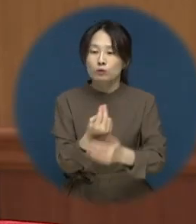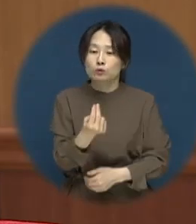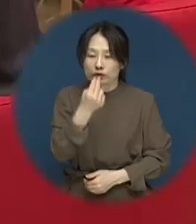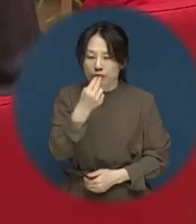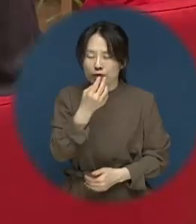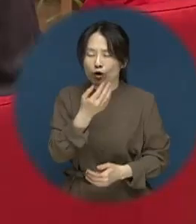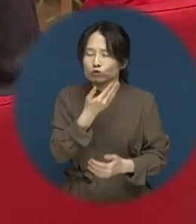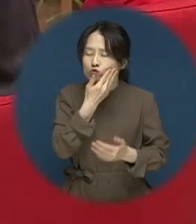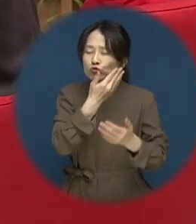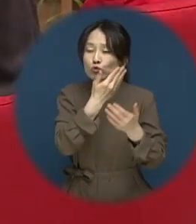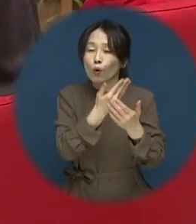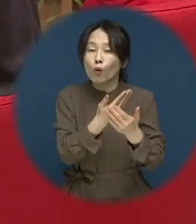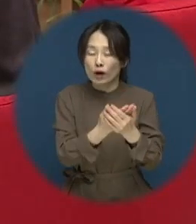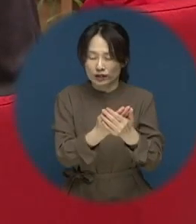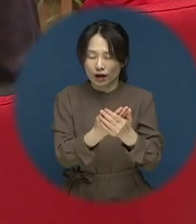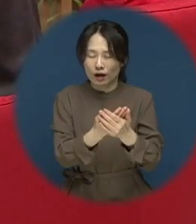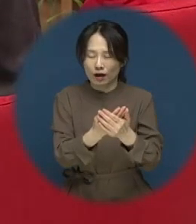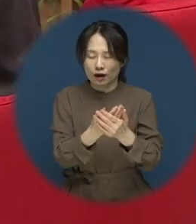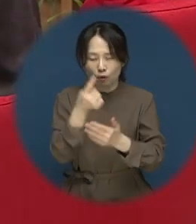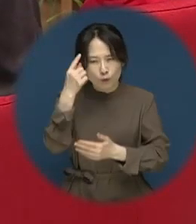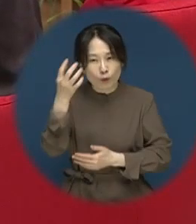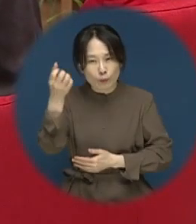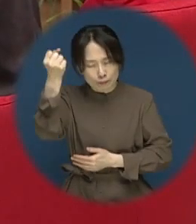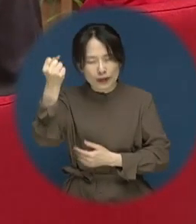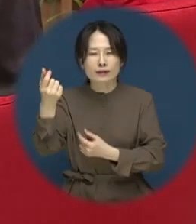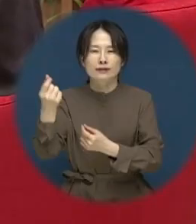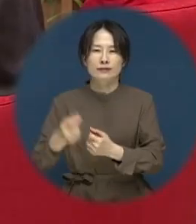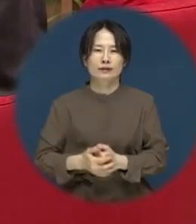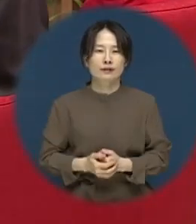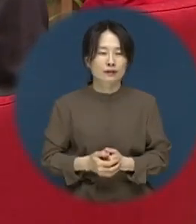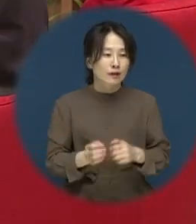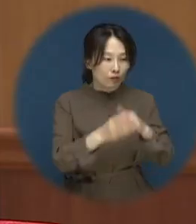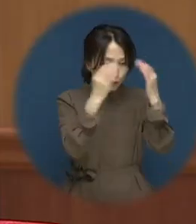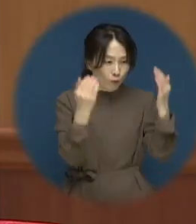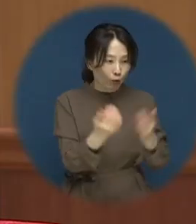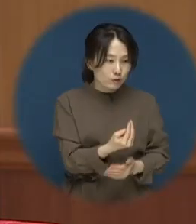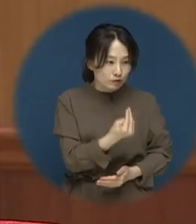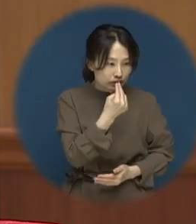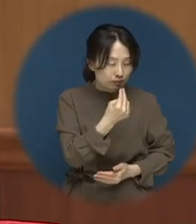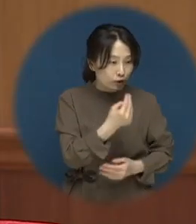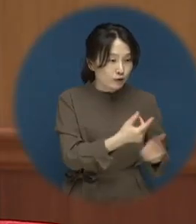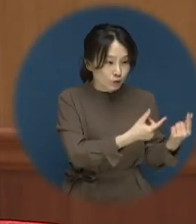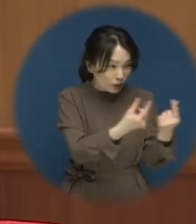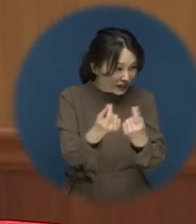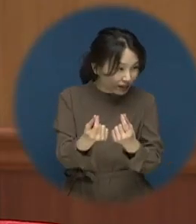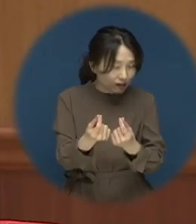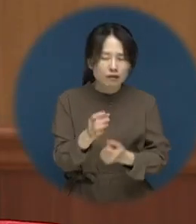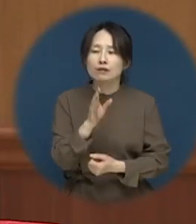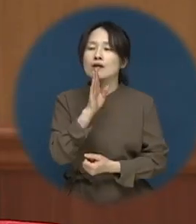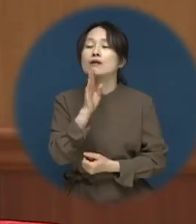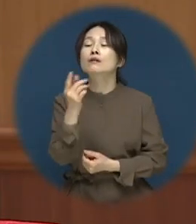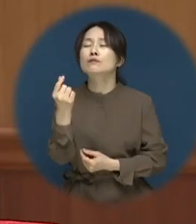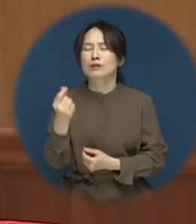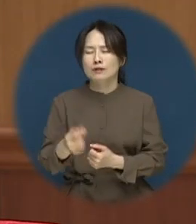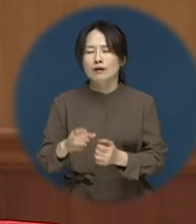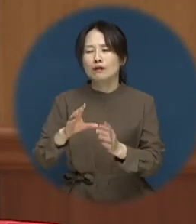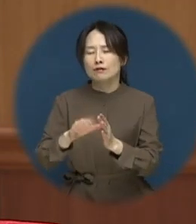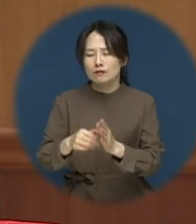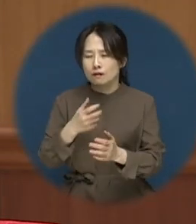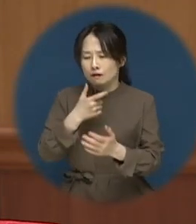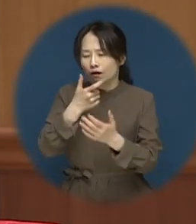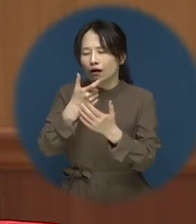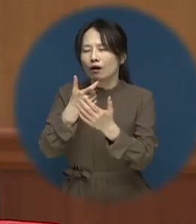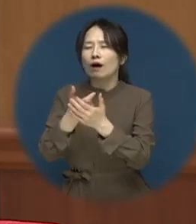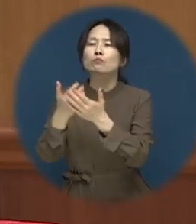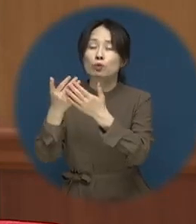종준 사상이 모든 생명은. 예, 같다. 예, 같다. 동등하다. 그런 생각을 하셔갖고 제가 그때 감명을 많이 받았어요.